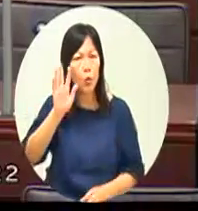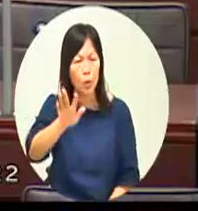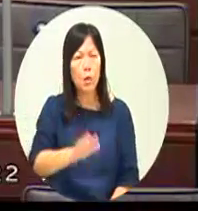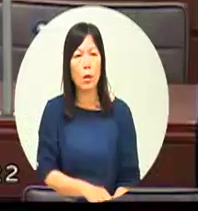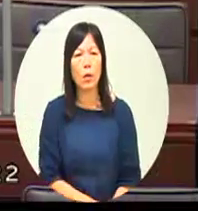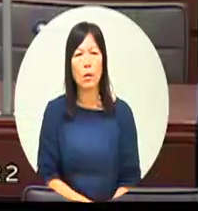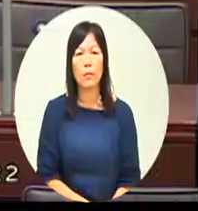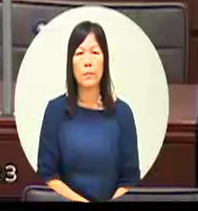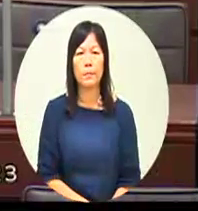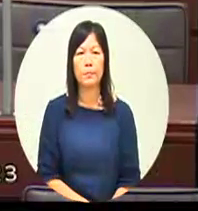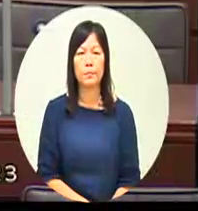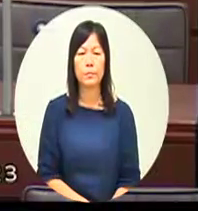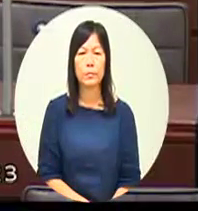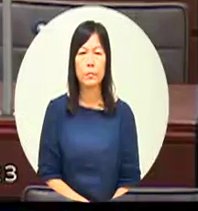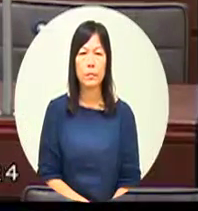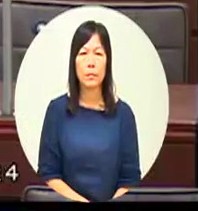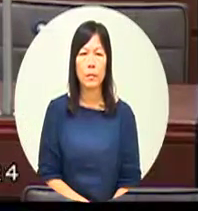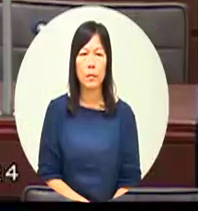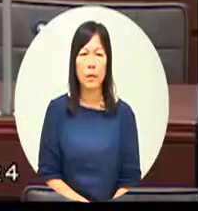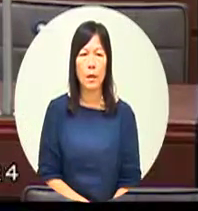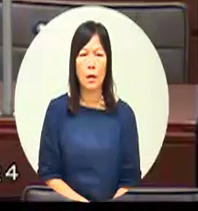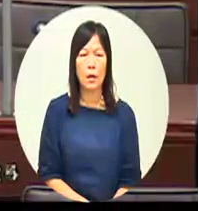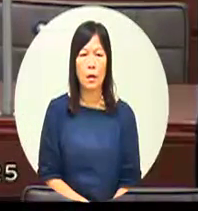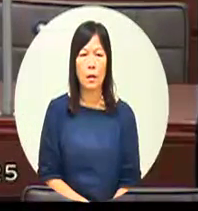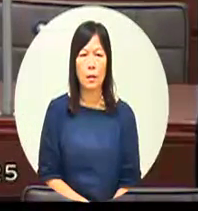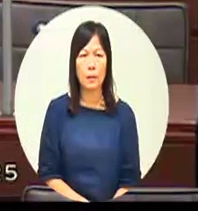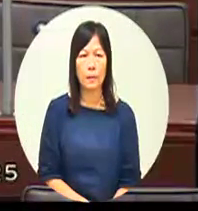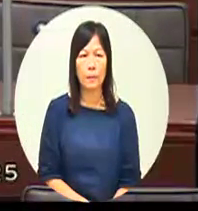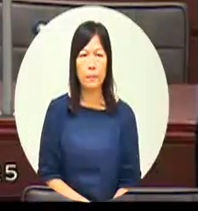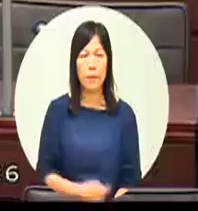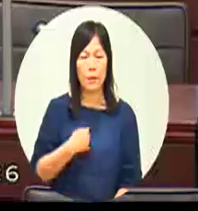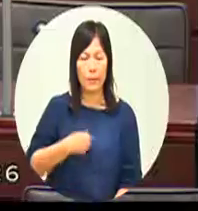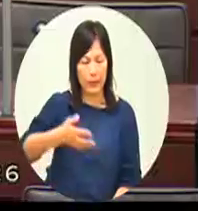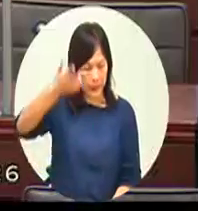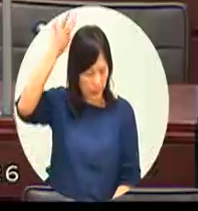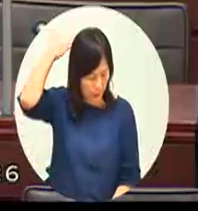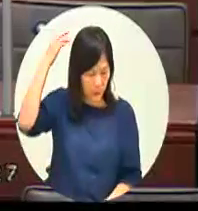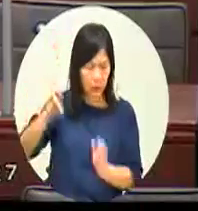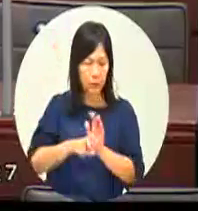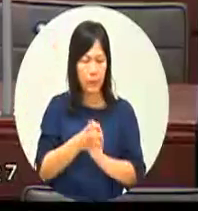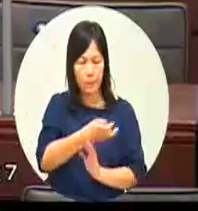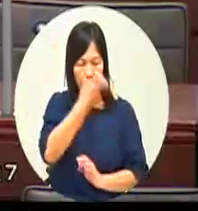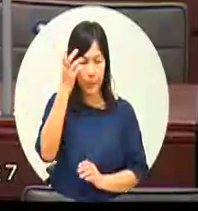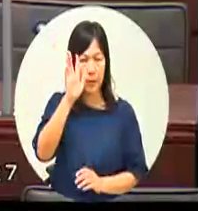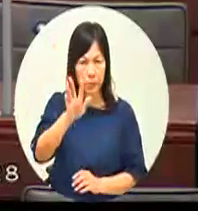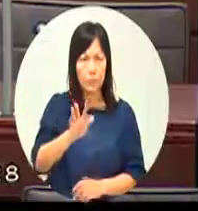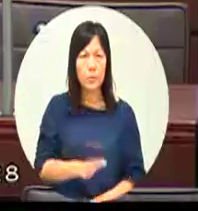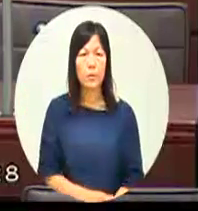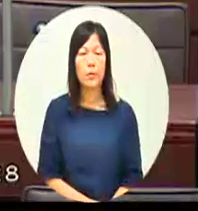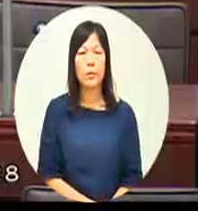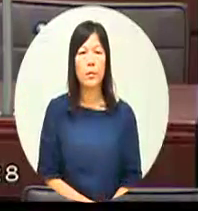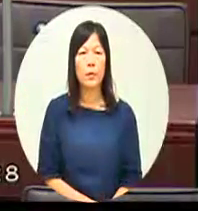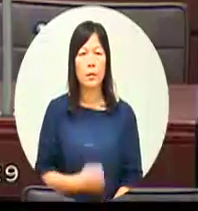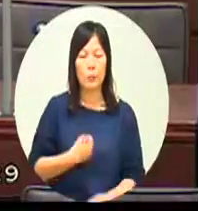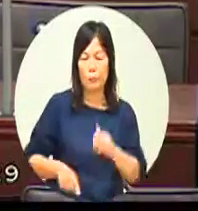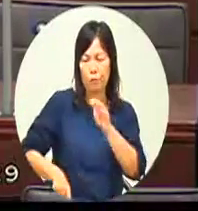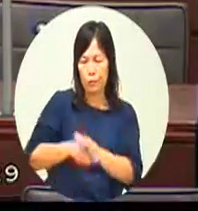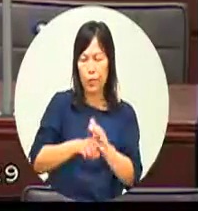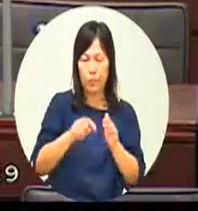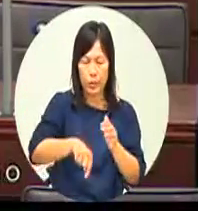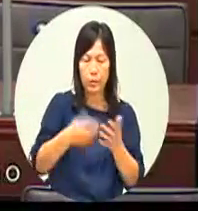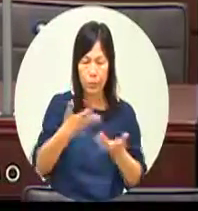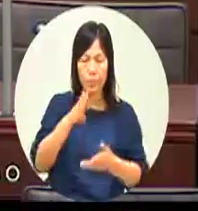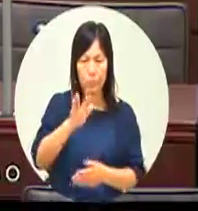3000多块的一个基准。好，所以在过去我们也发现了有一些的违法的案件，就是